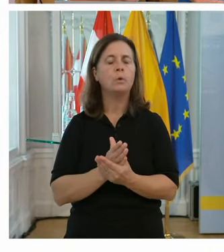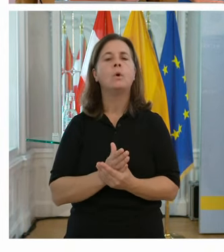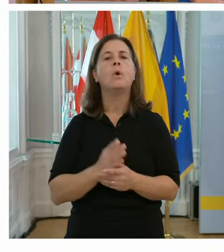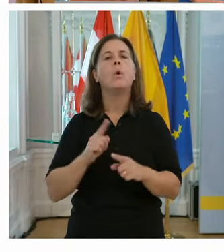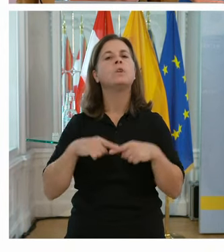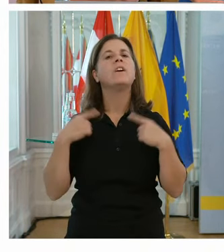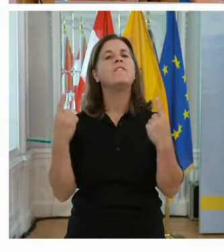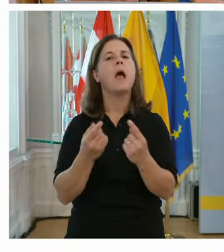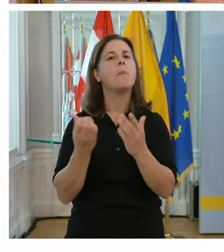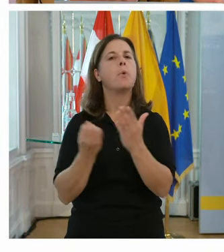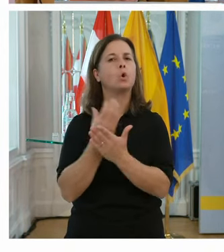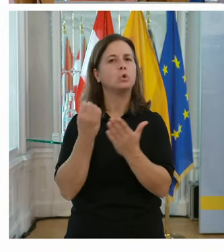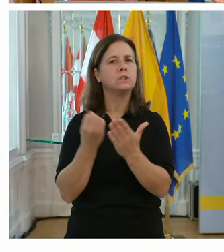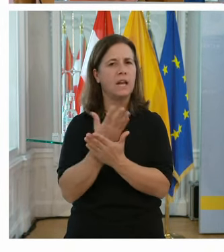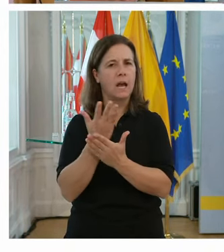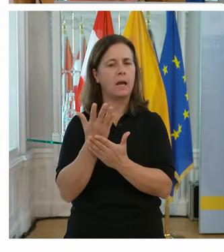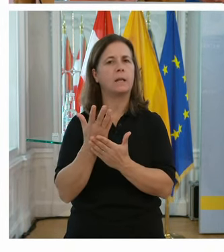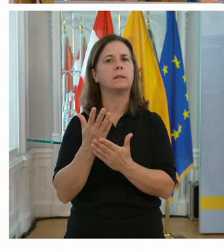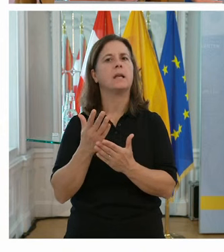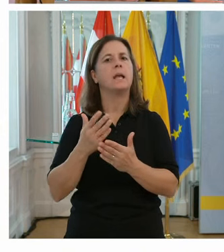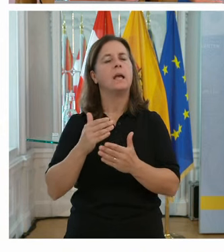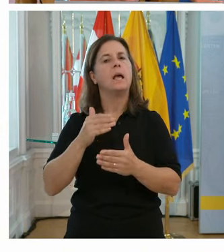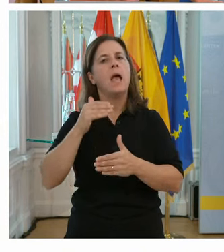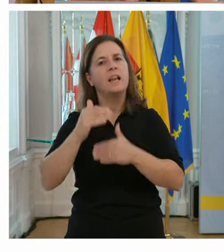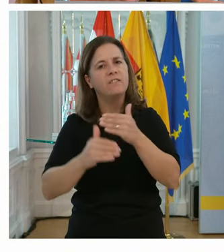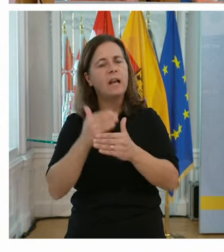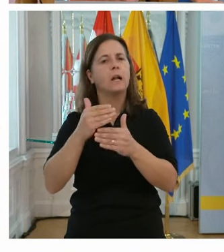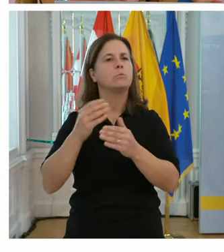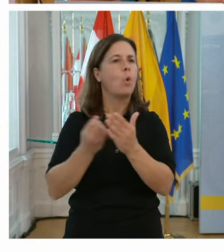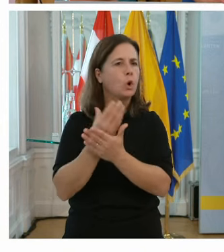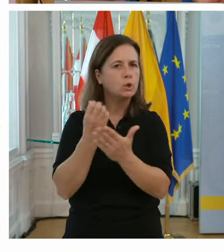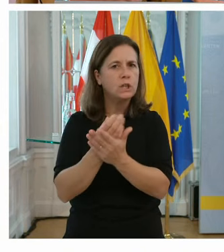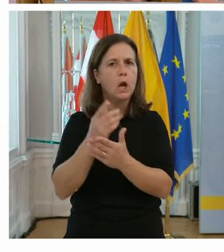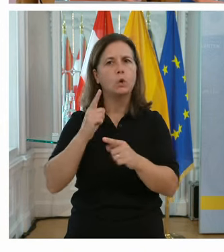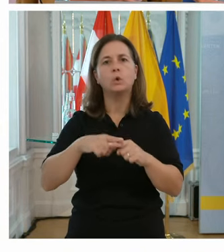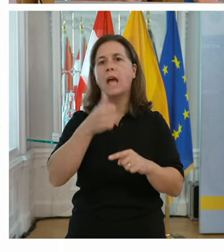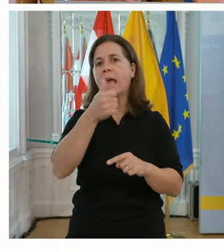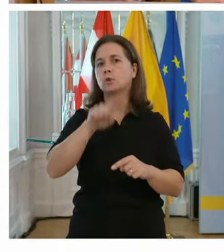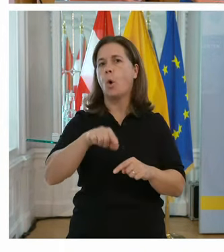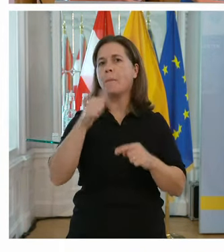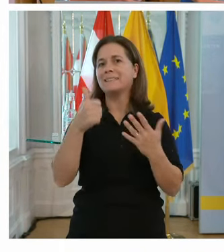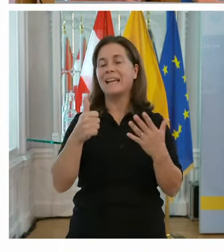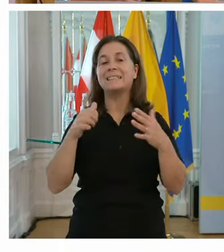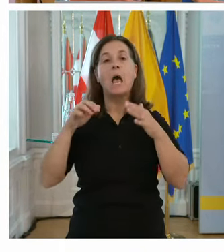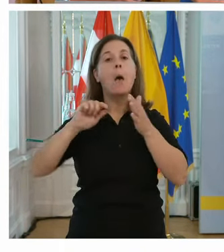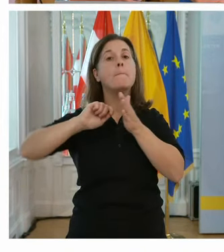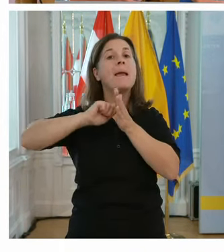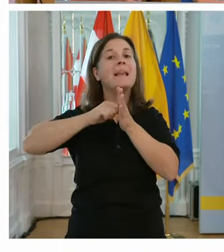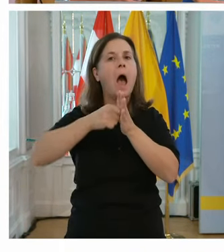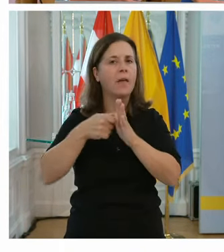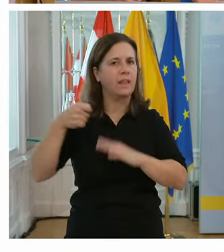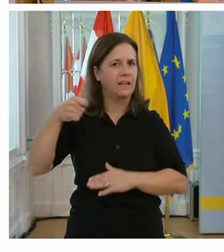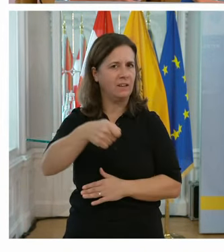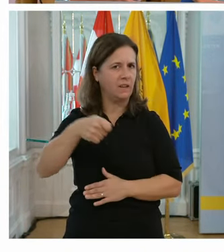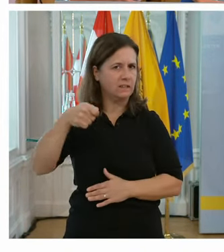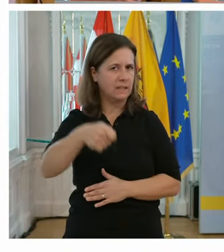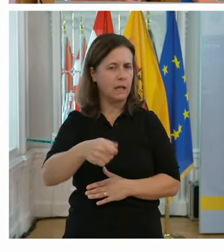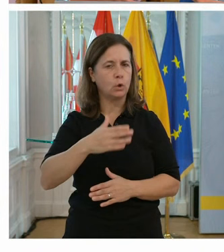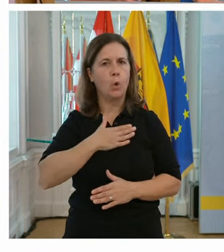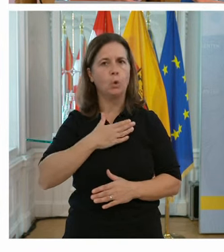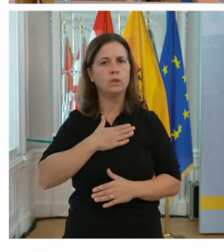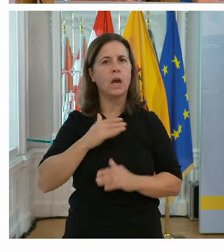wir produzieren dort, wir entwickeln, wir produzieren und 1,6 Milliarden investiert in